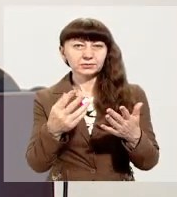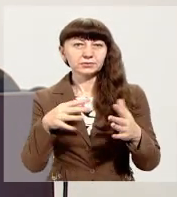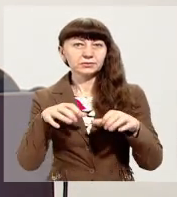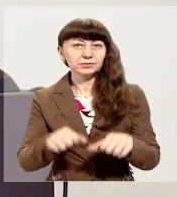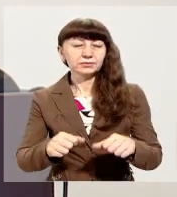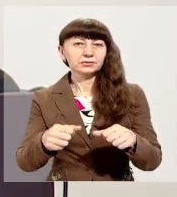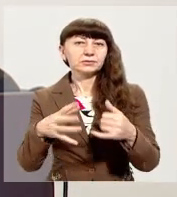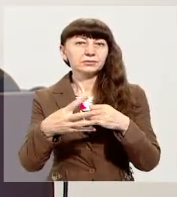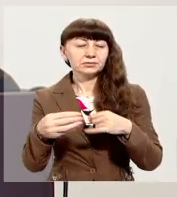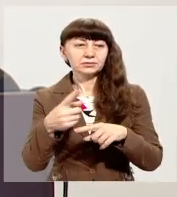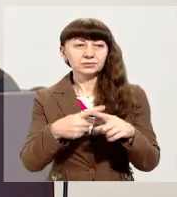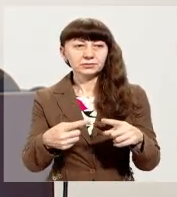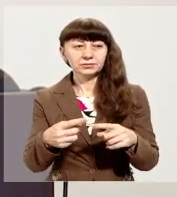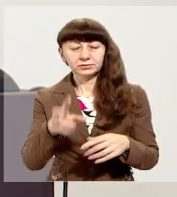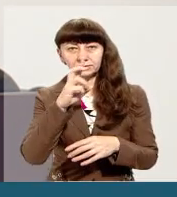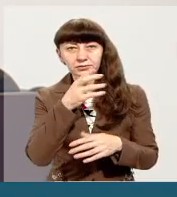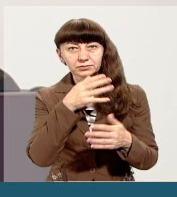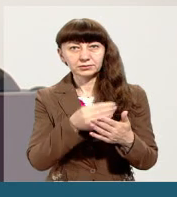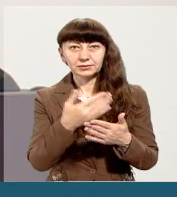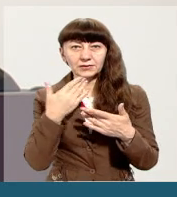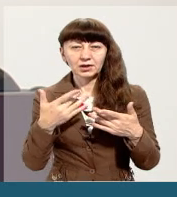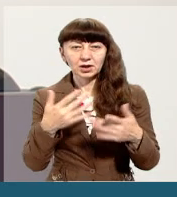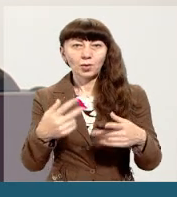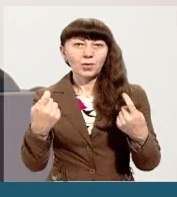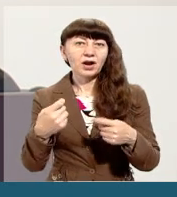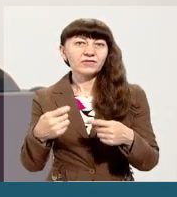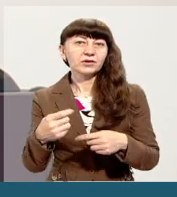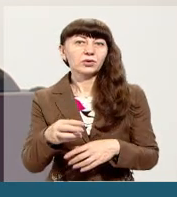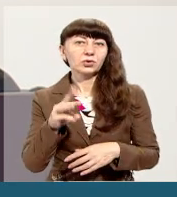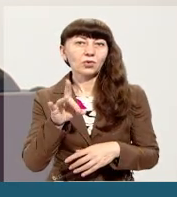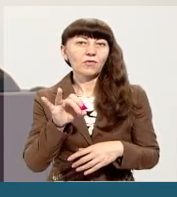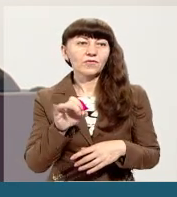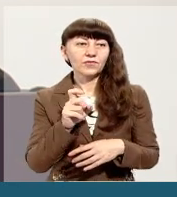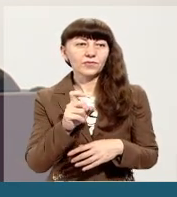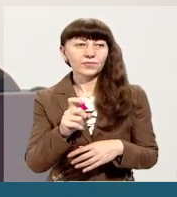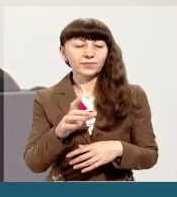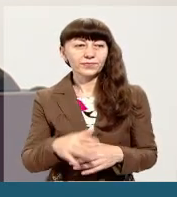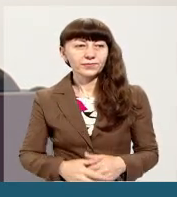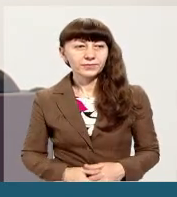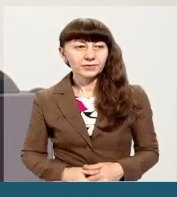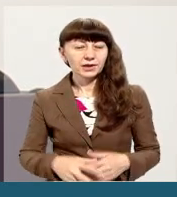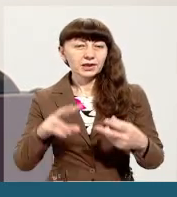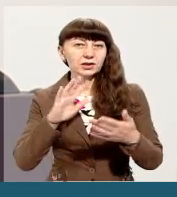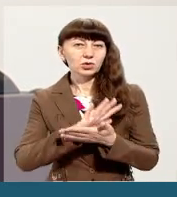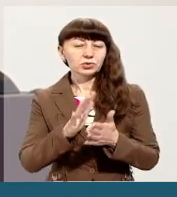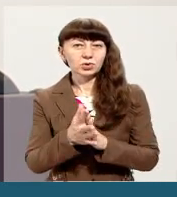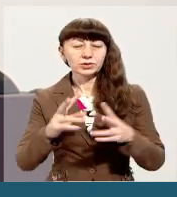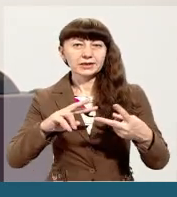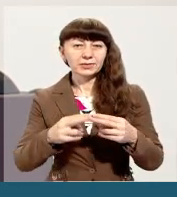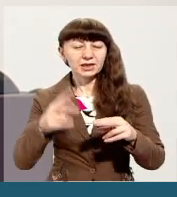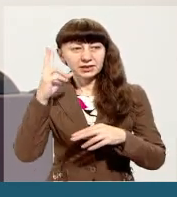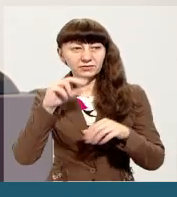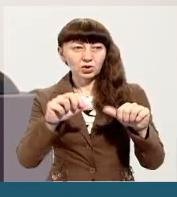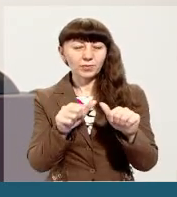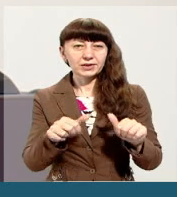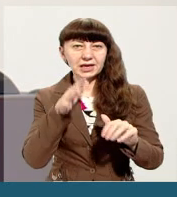участок, который находится в государственной собственности, не требующий проведения торгов. Обе эти услуги заменены на новую услугу цифрового формата на